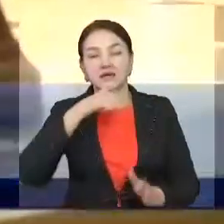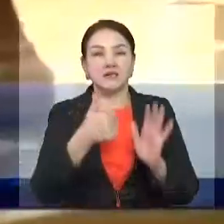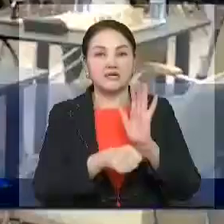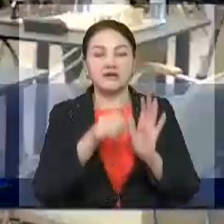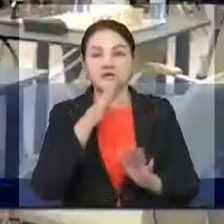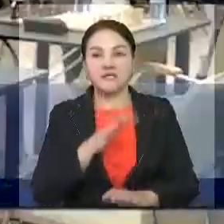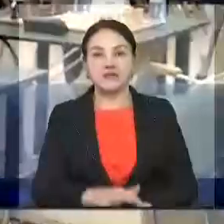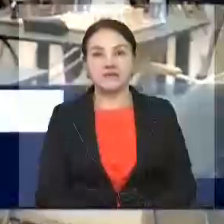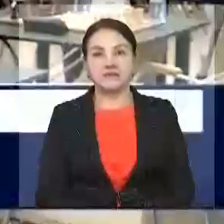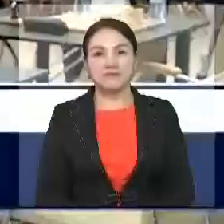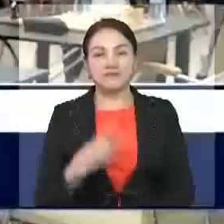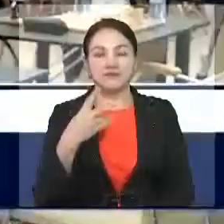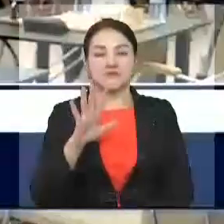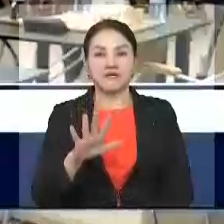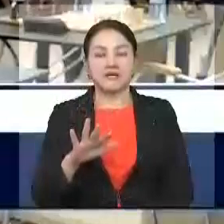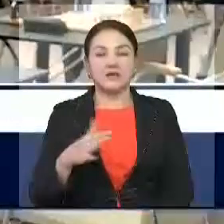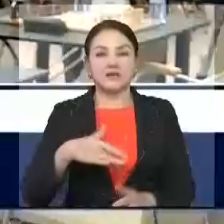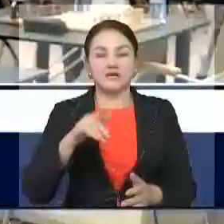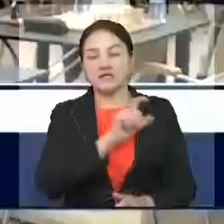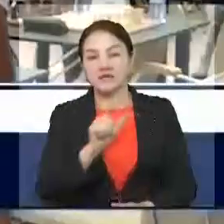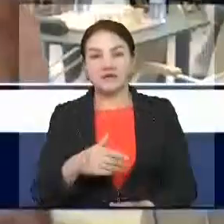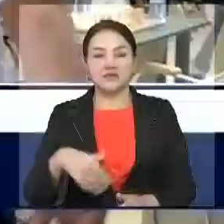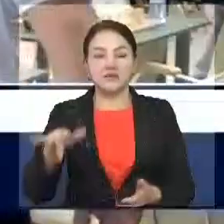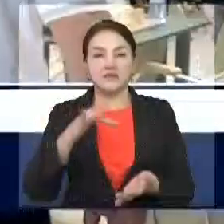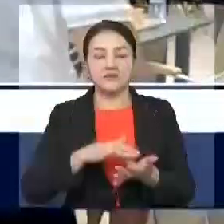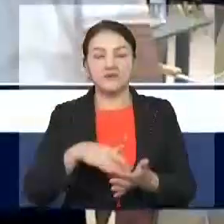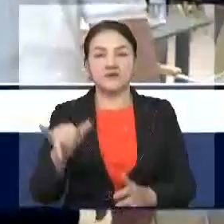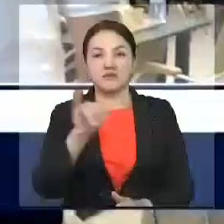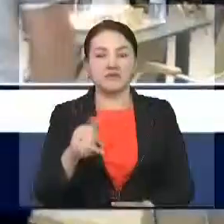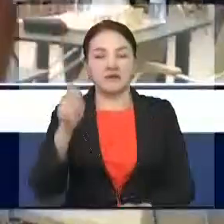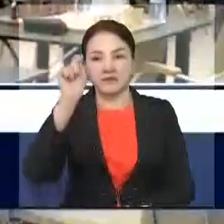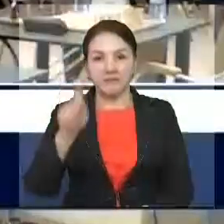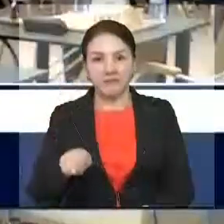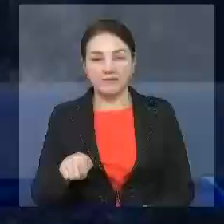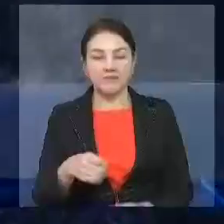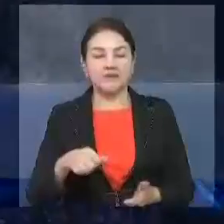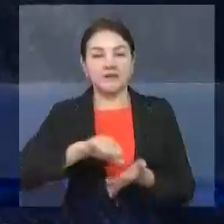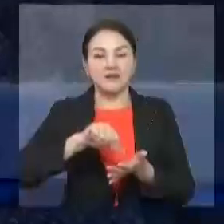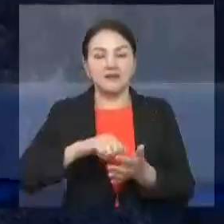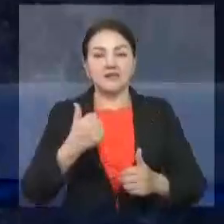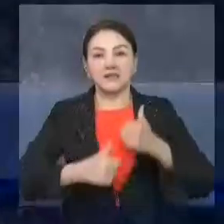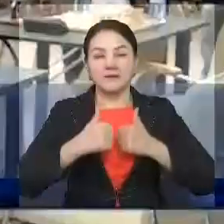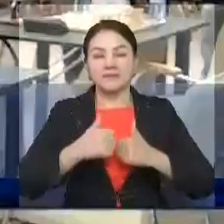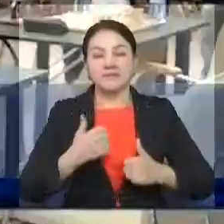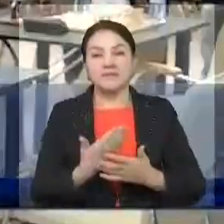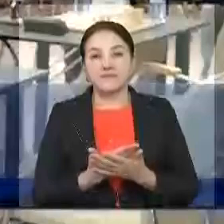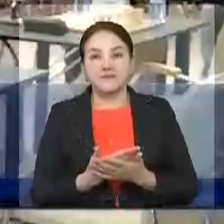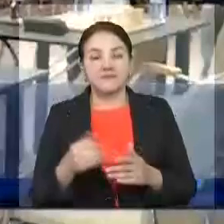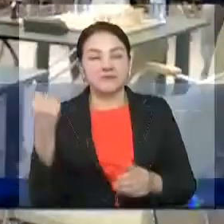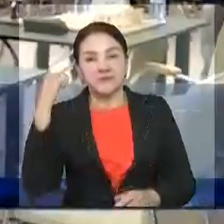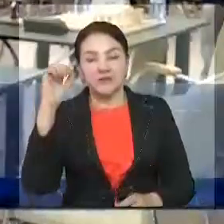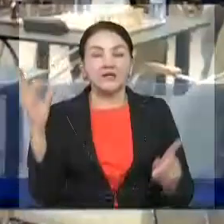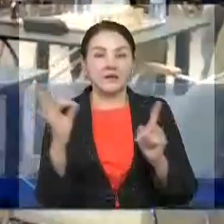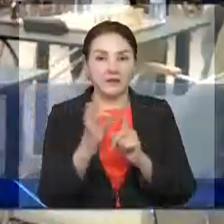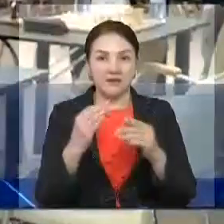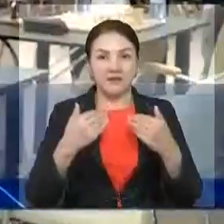лет. 25 человек из города Уральска приехали, и сегодня будем участвовать, биться за победу. Для любого соревнования цель – это